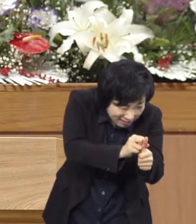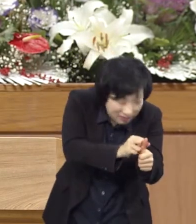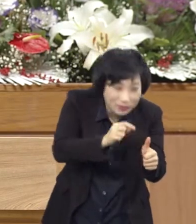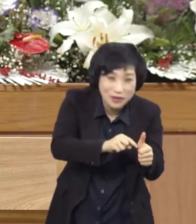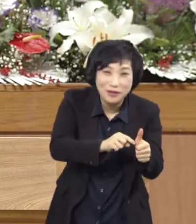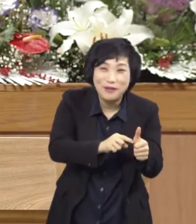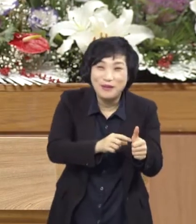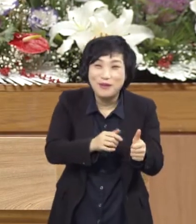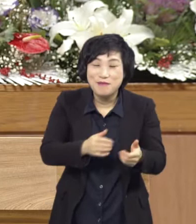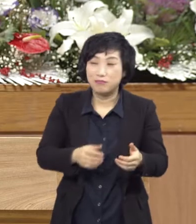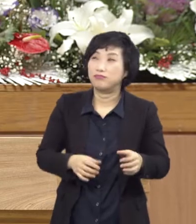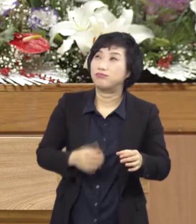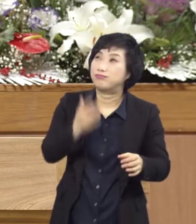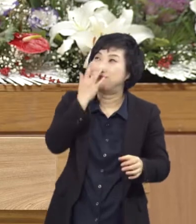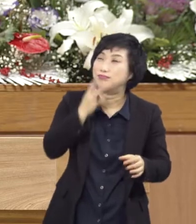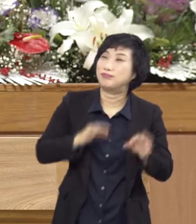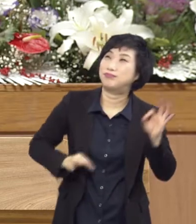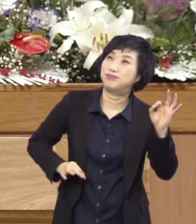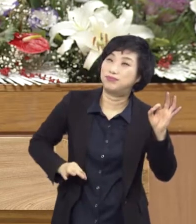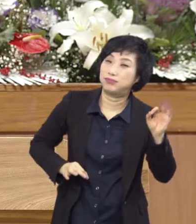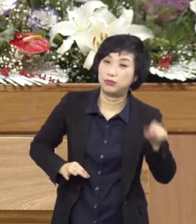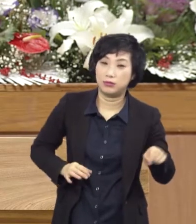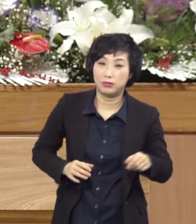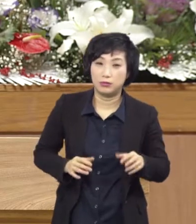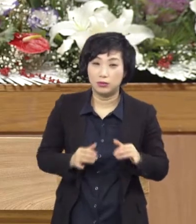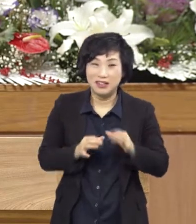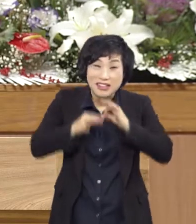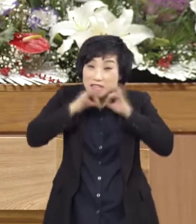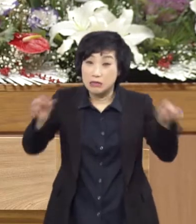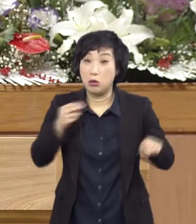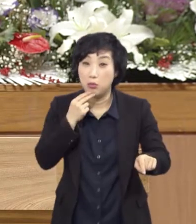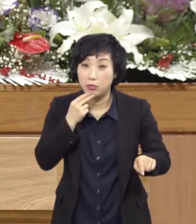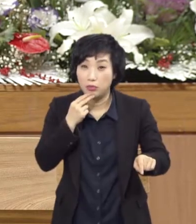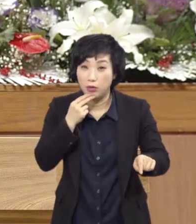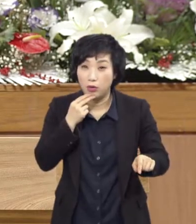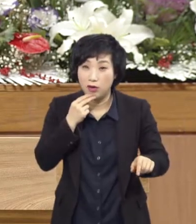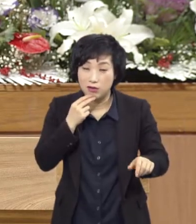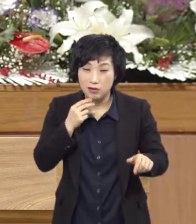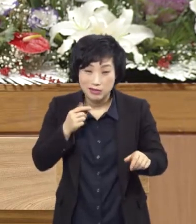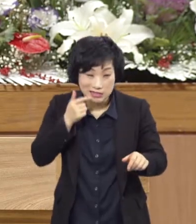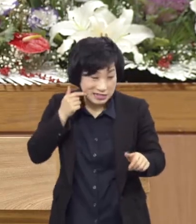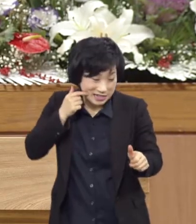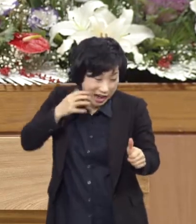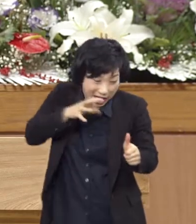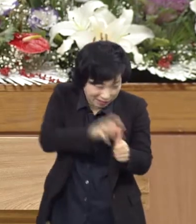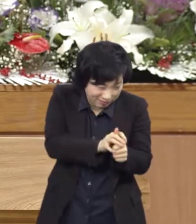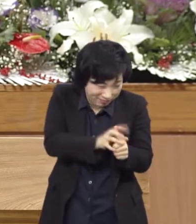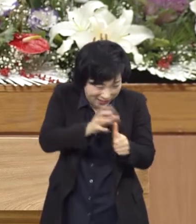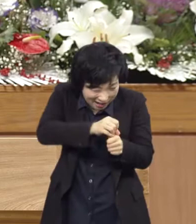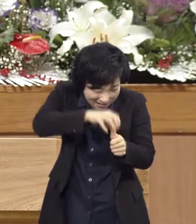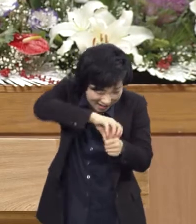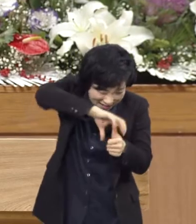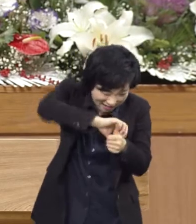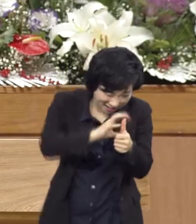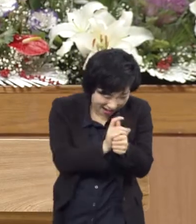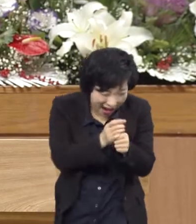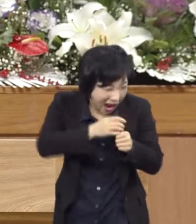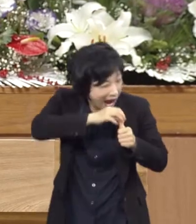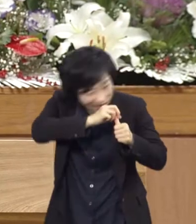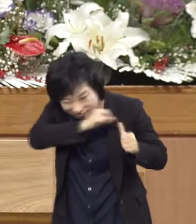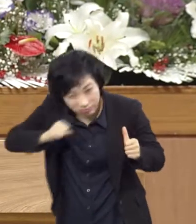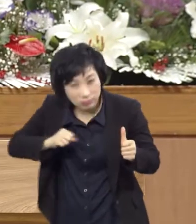같으면 아파서 막 뒤적거리지 소리 질릴 텐데 소리도 안 질릅니다. 그냥 죽습니다. 가만히 참